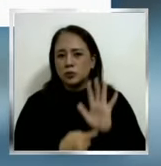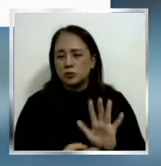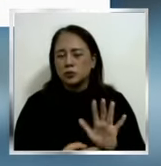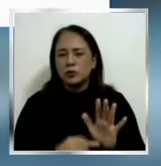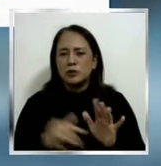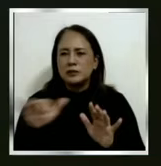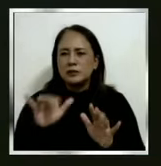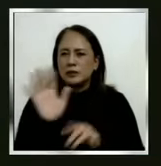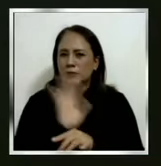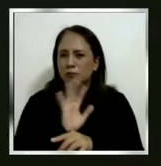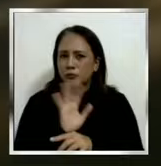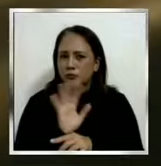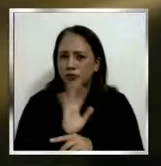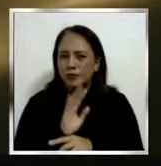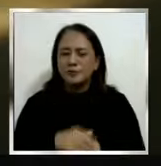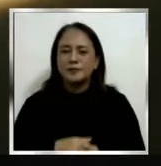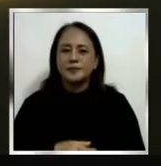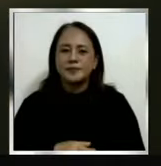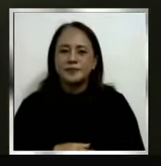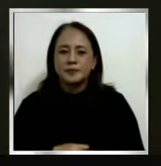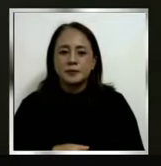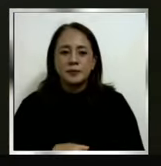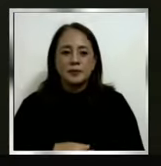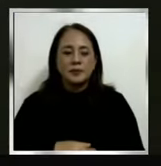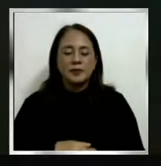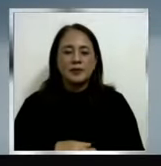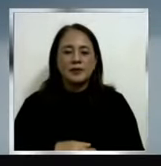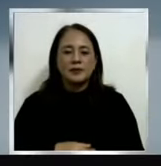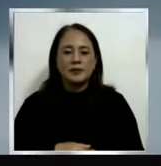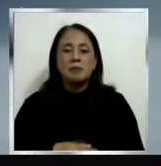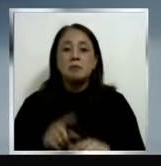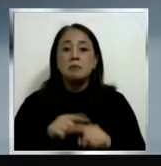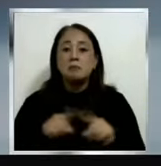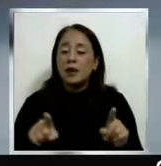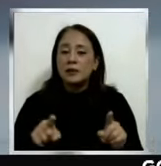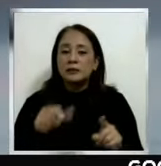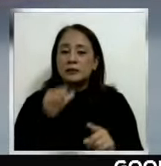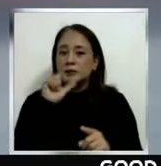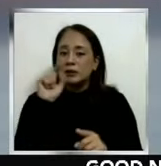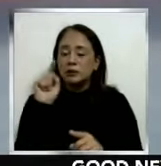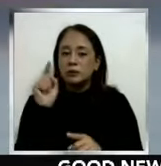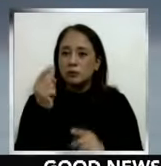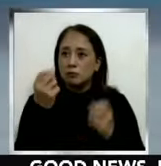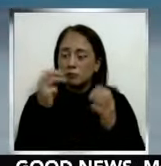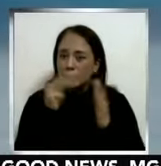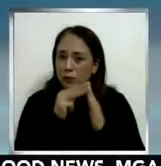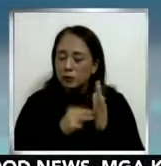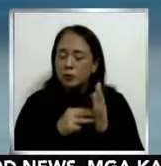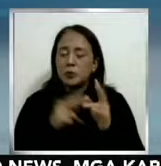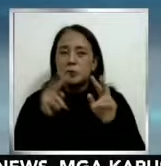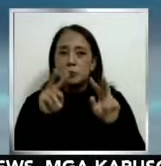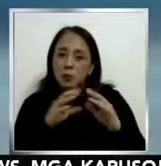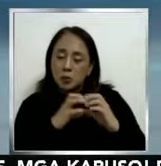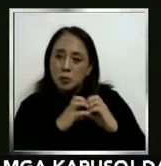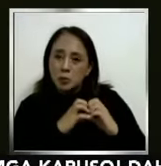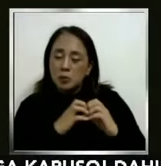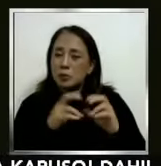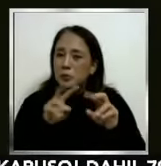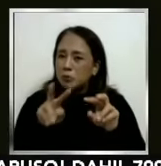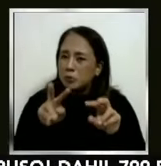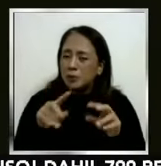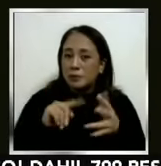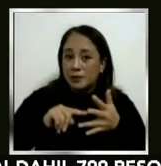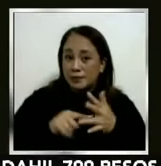ang dating. Ako si Pongay. Pero hindi lang ang milyon-milyong kapuso ang nag-abang sa pagsisimula ng kwento